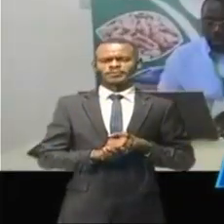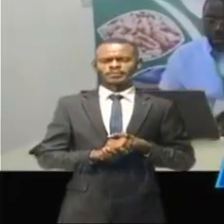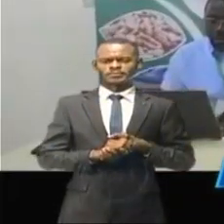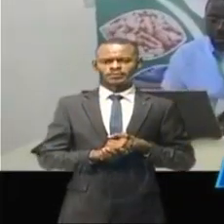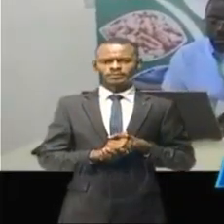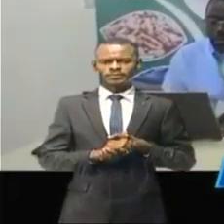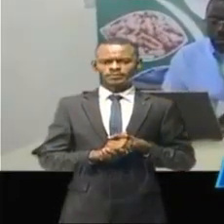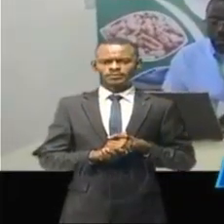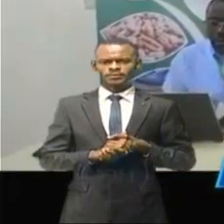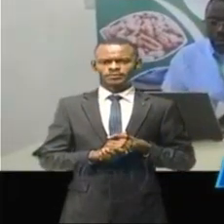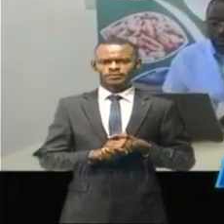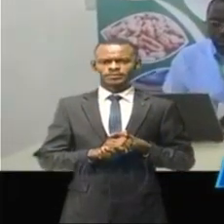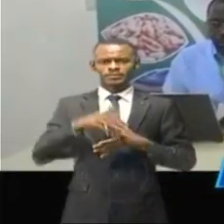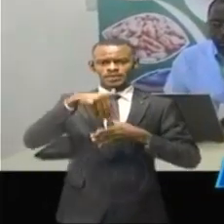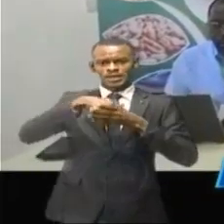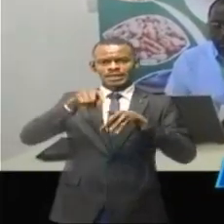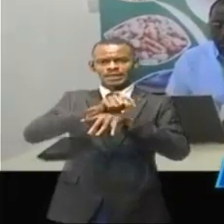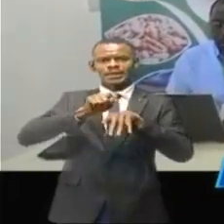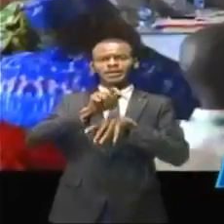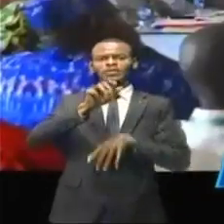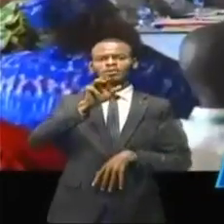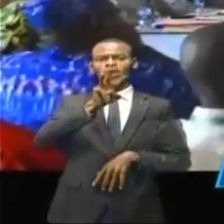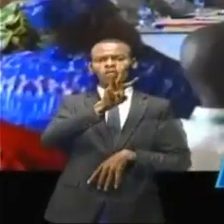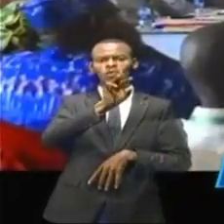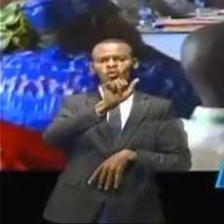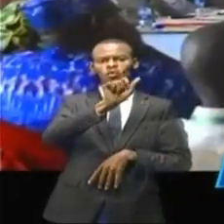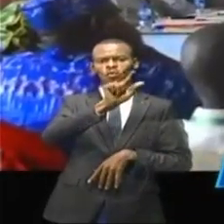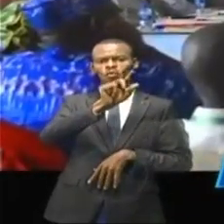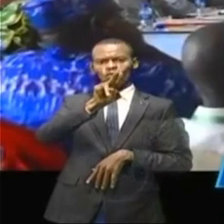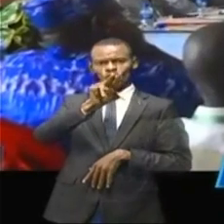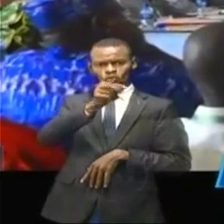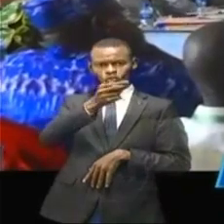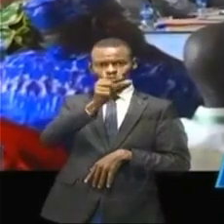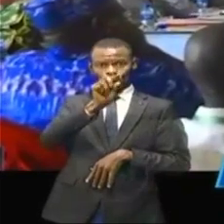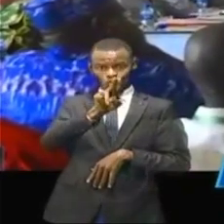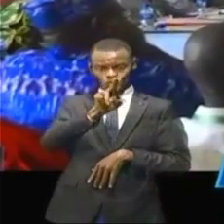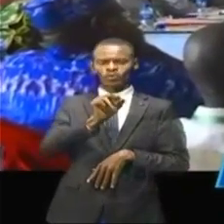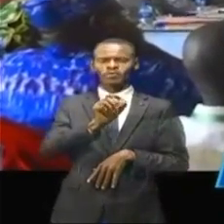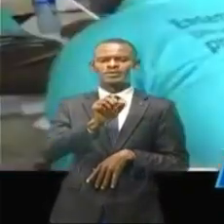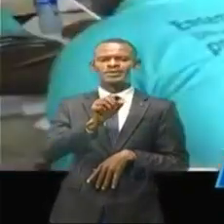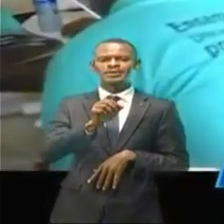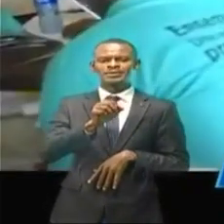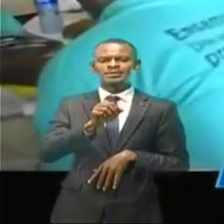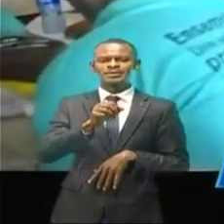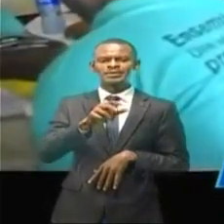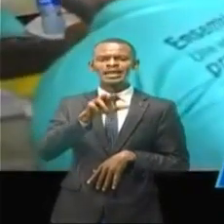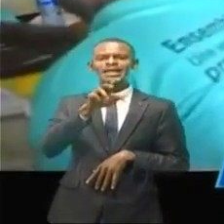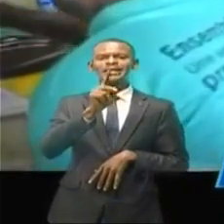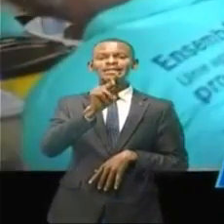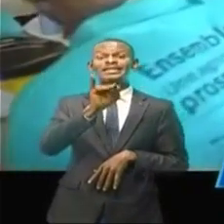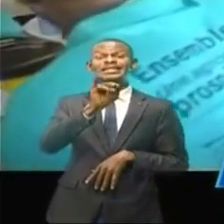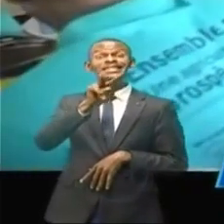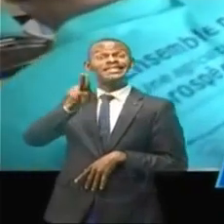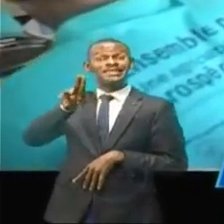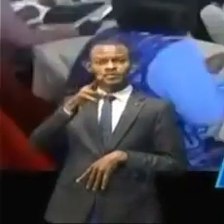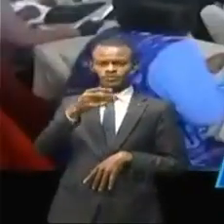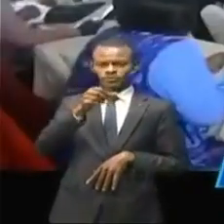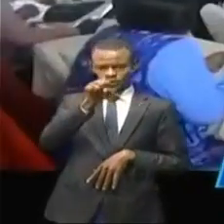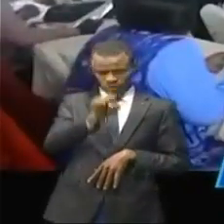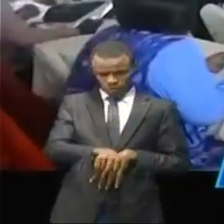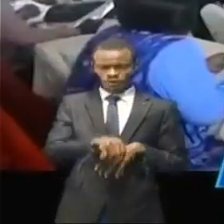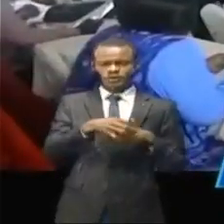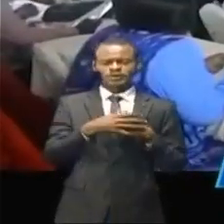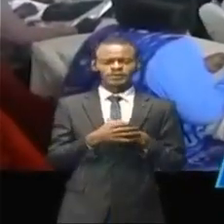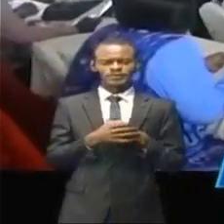à Kamanyola dans les territoires de Walungu au site Kivu un atelier d'élaboration des plans stratégiques sur la durabilité des cultures à utiliser dans